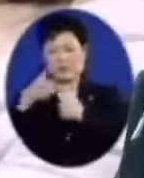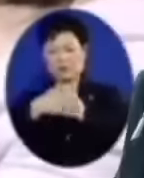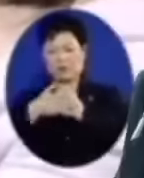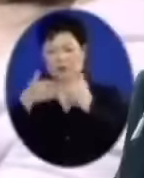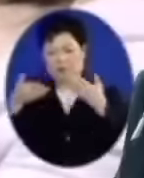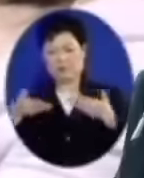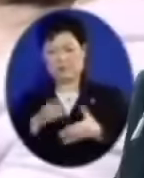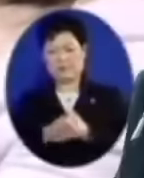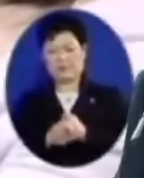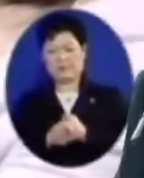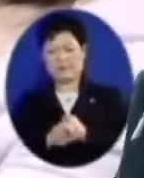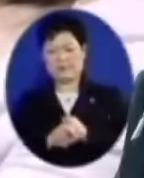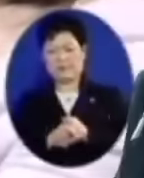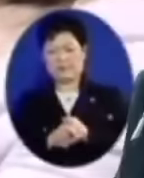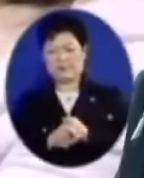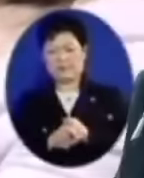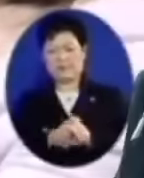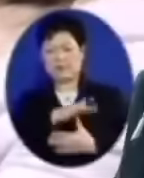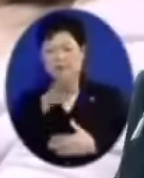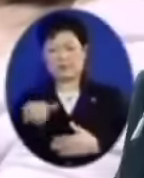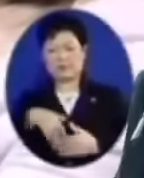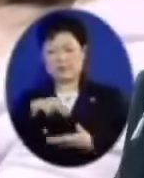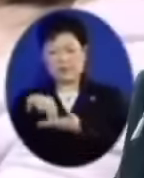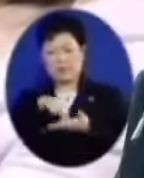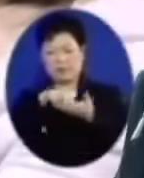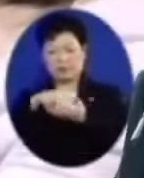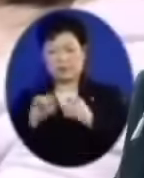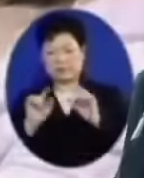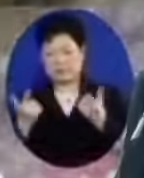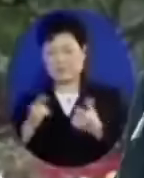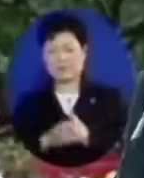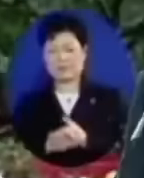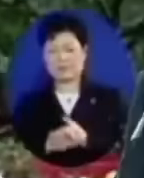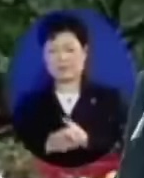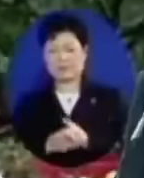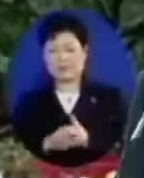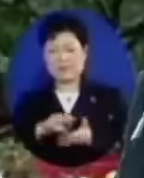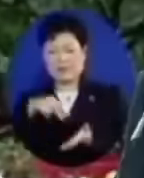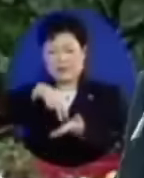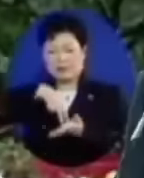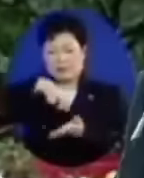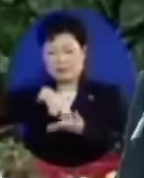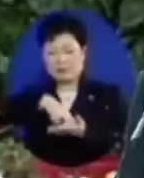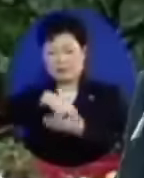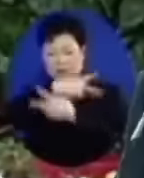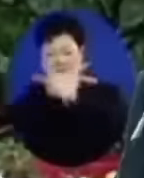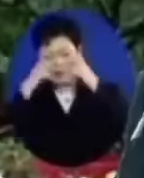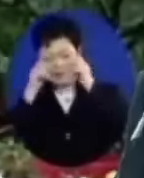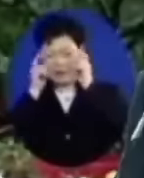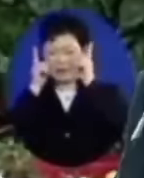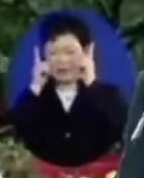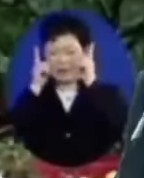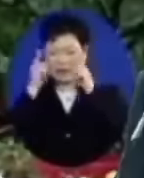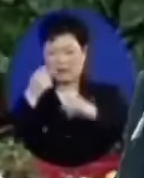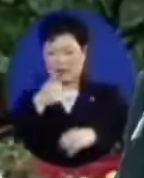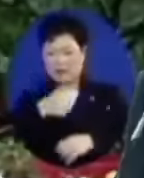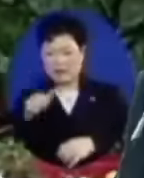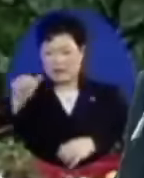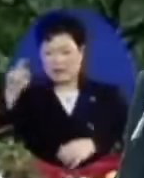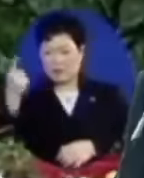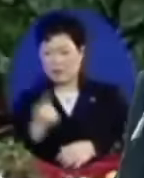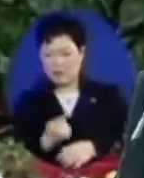것입니다. 결코 우리 외롭게 혼자 있을 수가 없는 것입니다. 앉으나 서나 자나 깨나 오나 가나 우리는 하나님과 우리